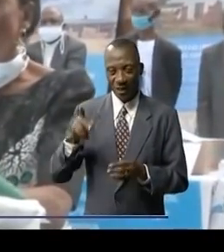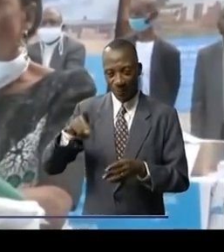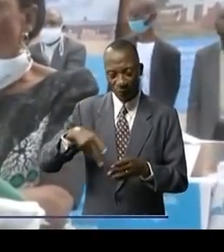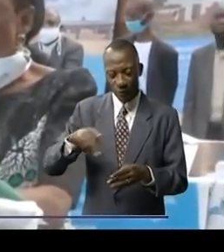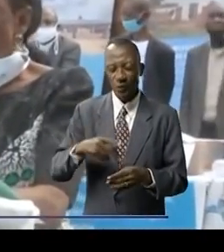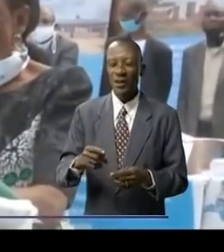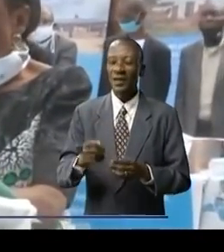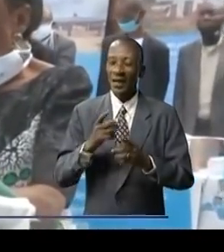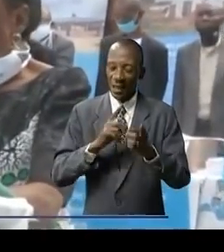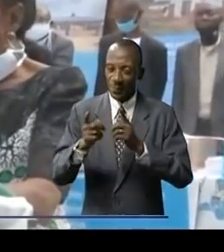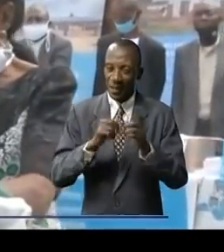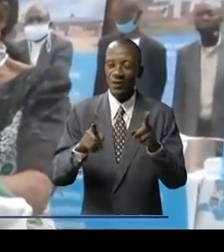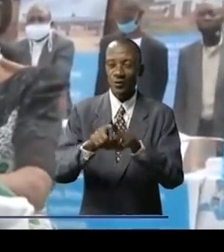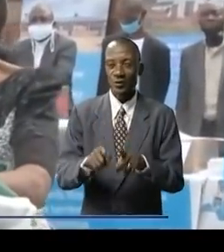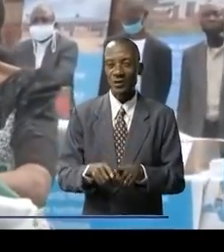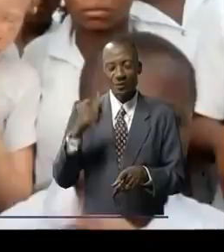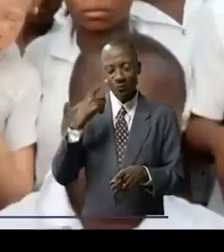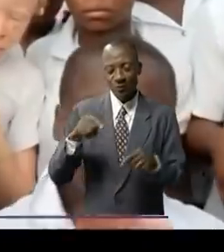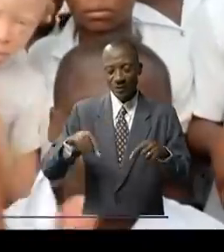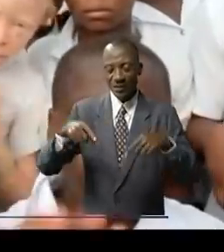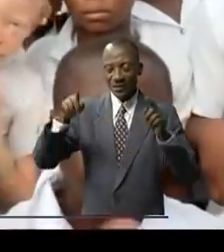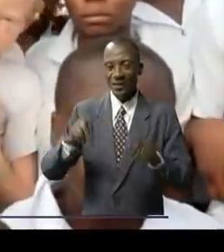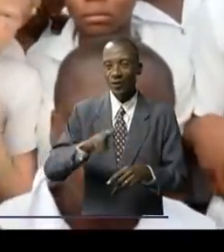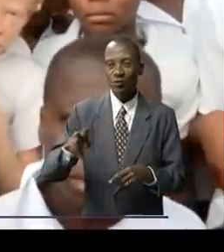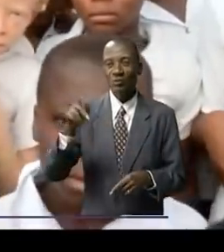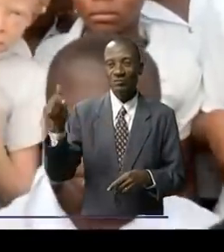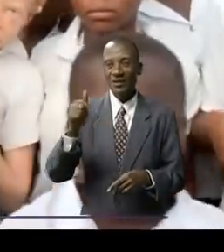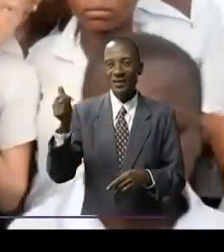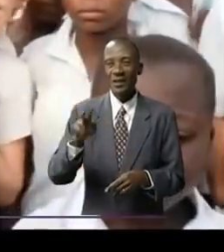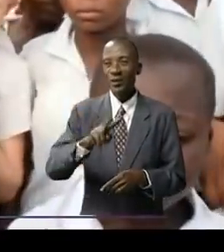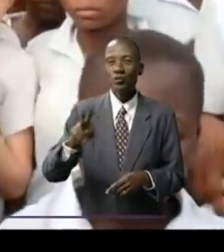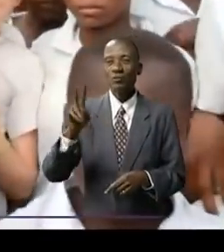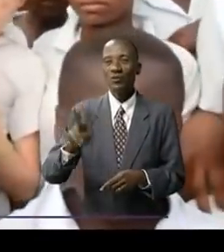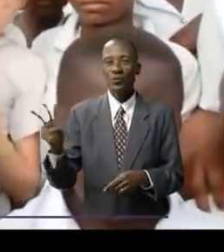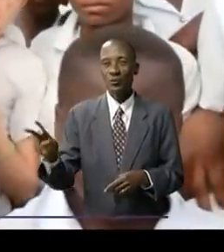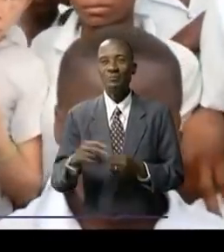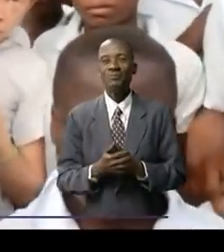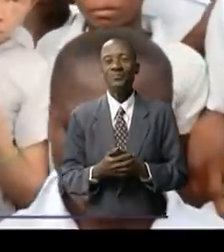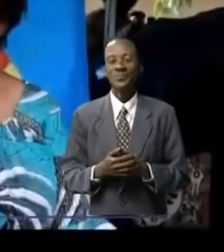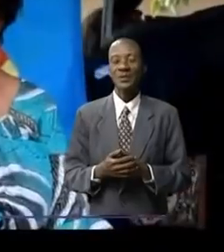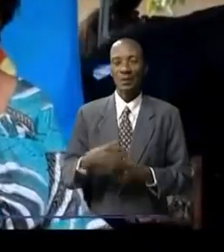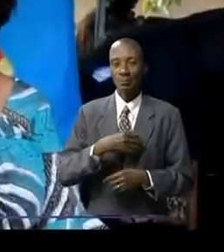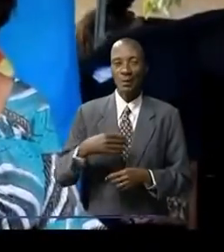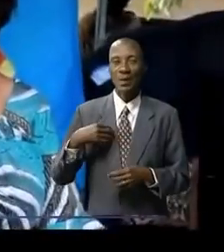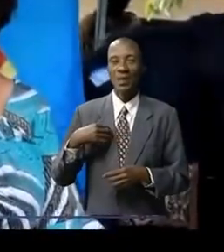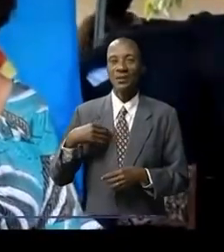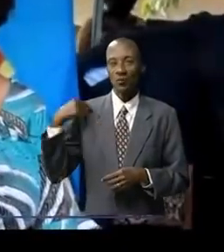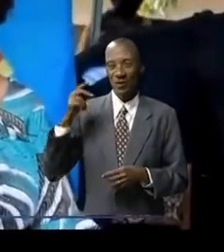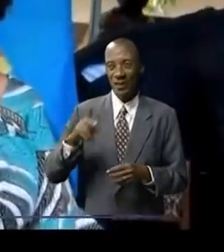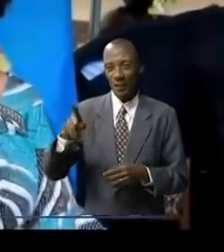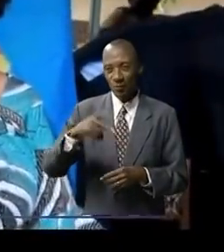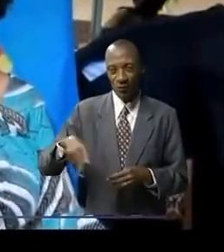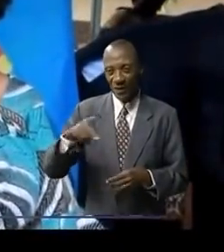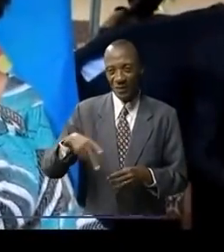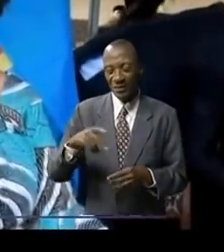sur l'organisation de l'année scolaire 2021-2022. La gouverneure de province intérimaire du Kasaï oriental, Jeannette Longa Mouswamba,